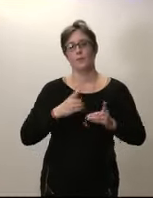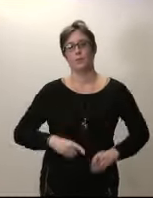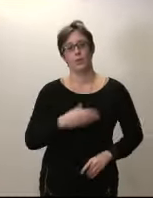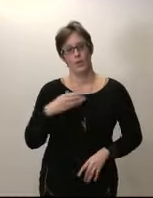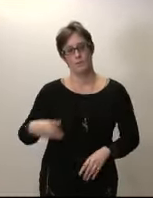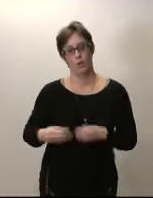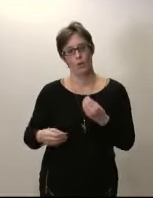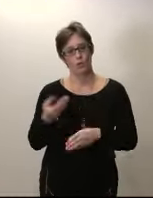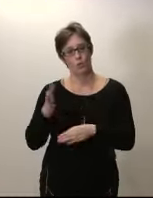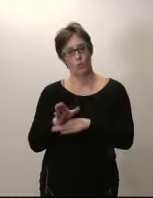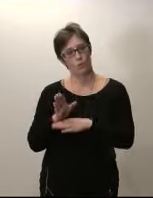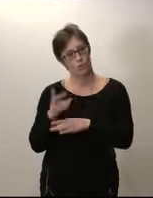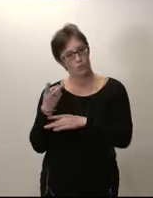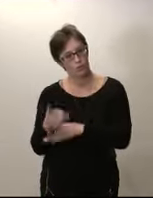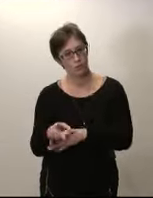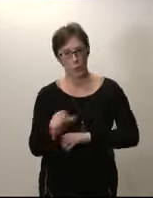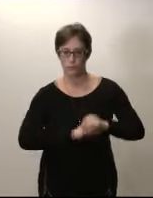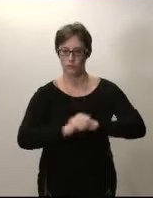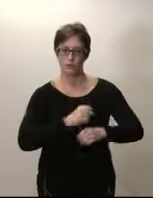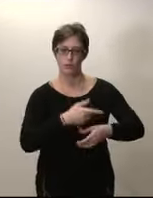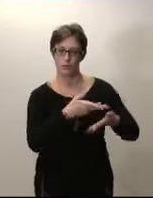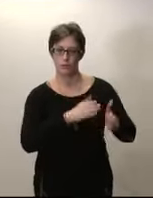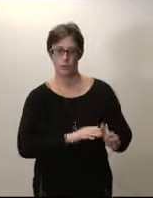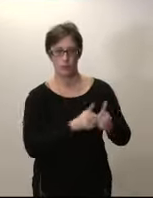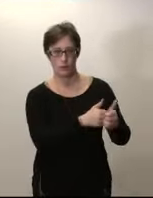mesures nécessaires à la mise en œuvre de la présente délibération.